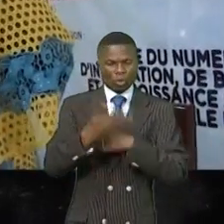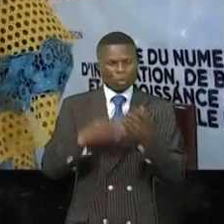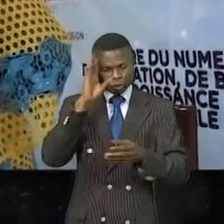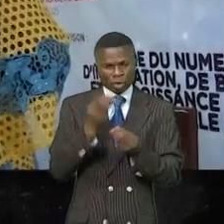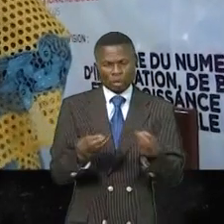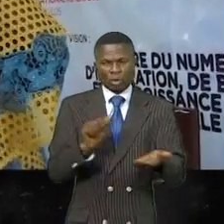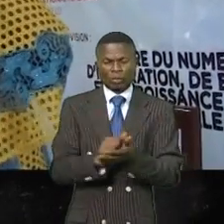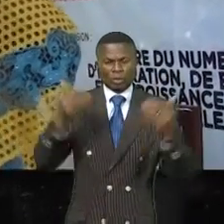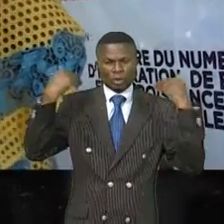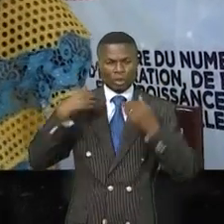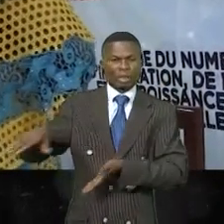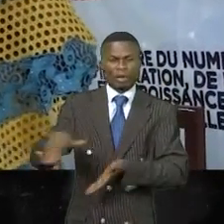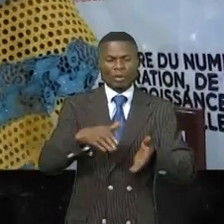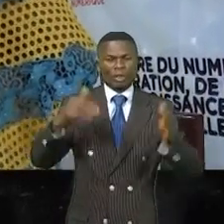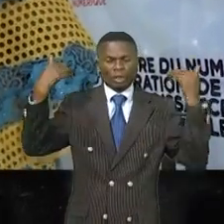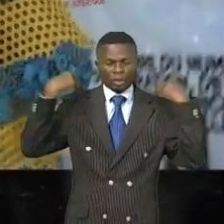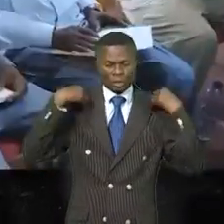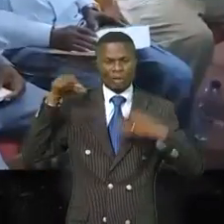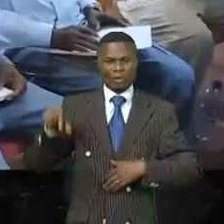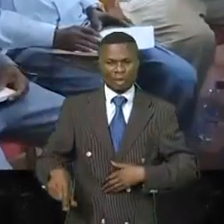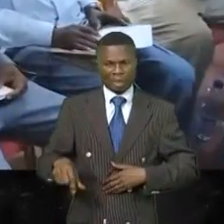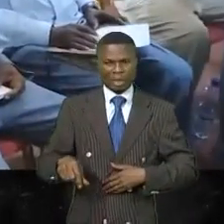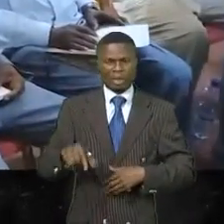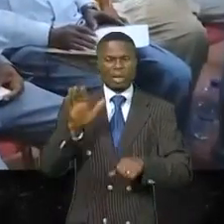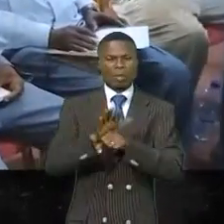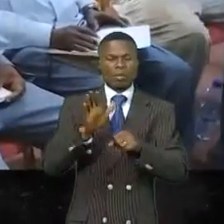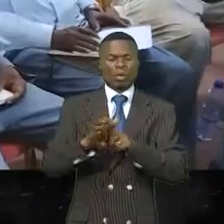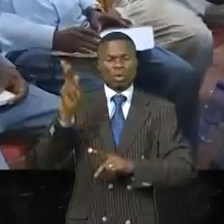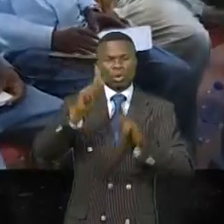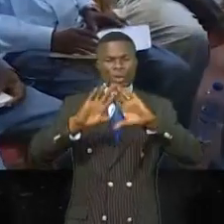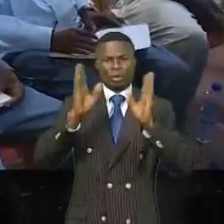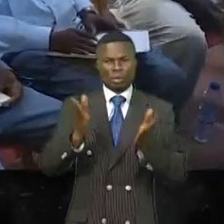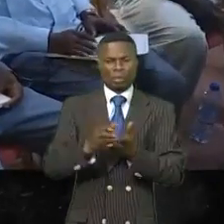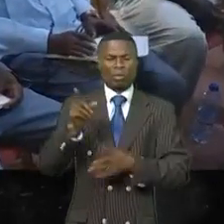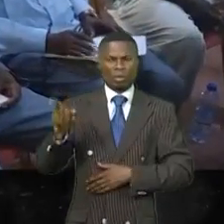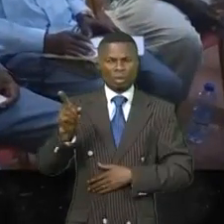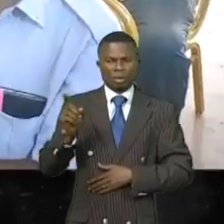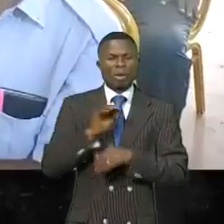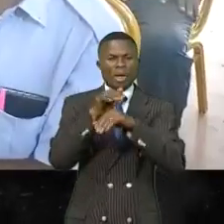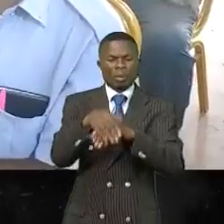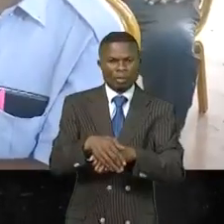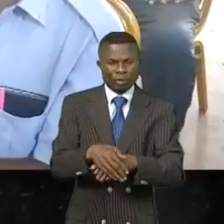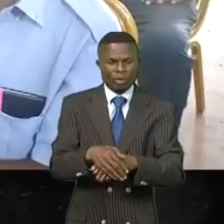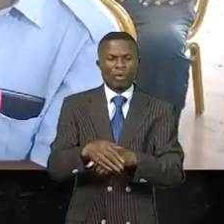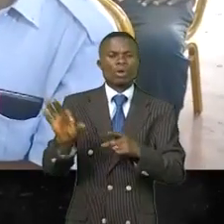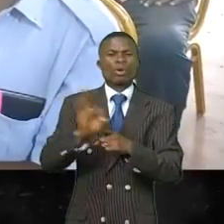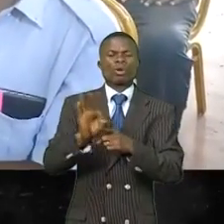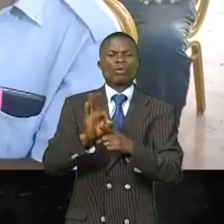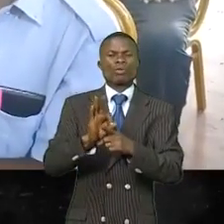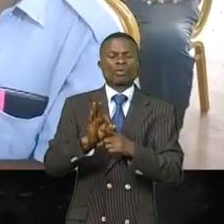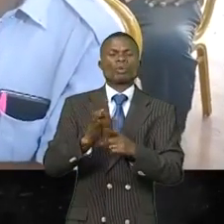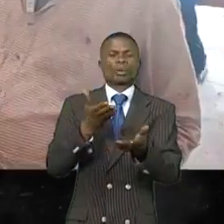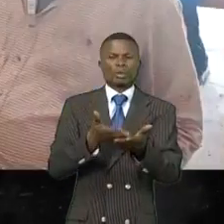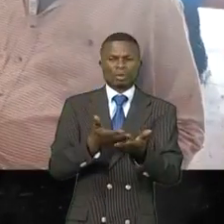Chef de riz, chef de localité, chef de quartier et une bonne partie de la population de Ngaliema ont pris part à cette séance de